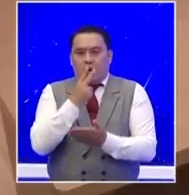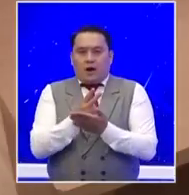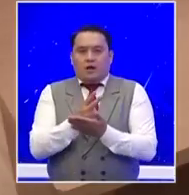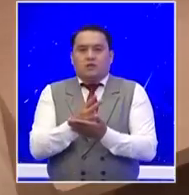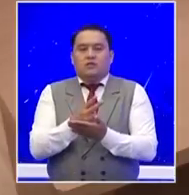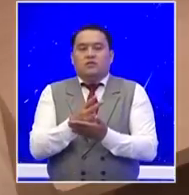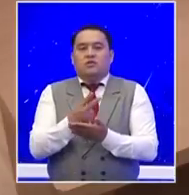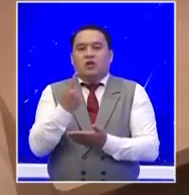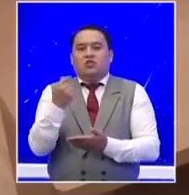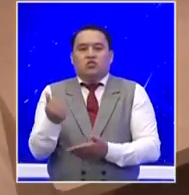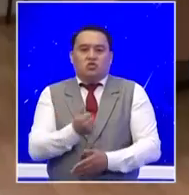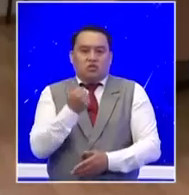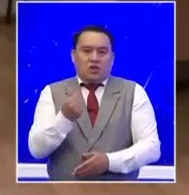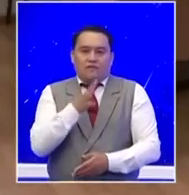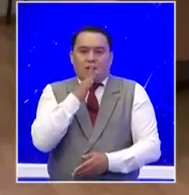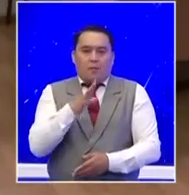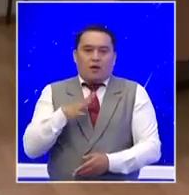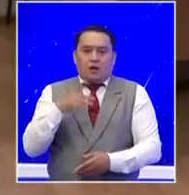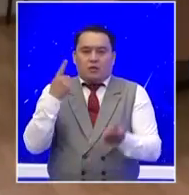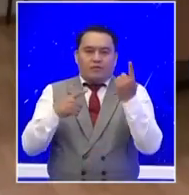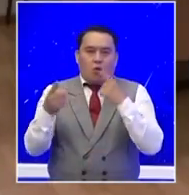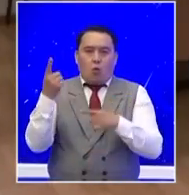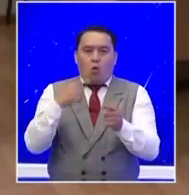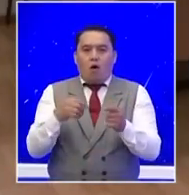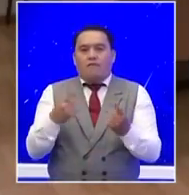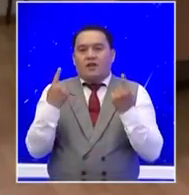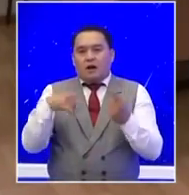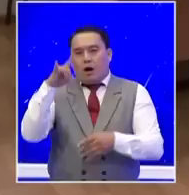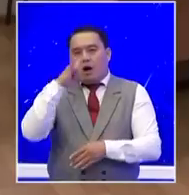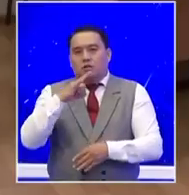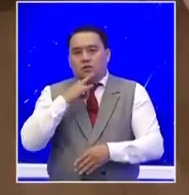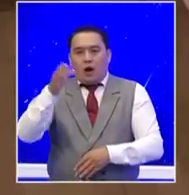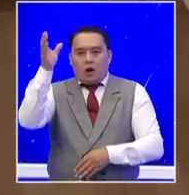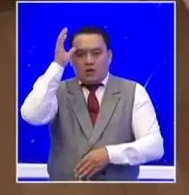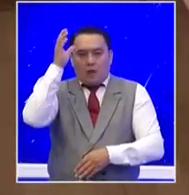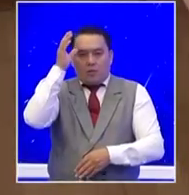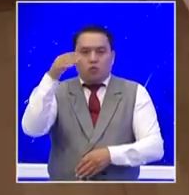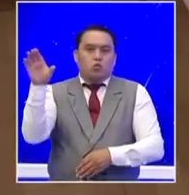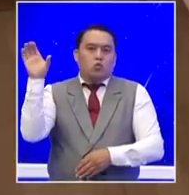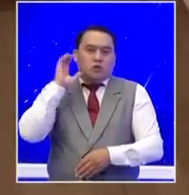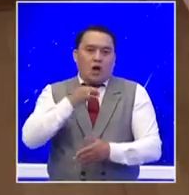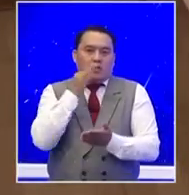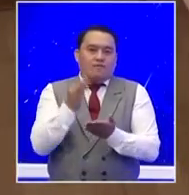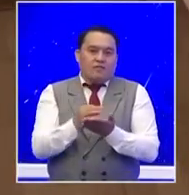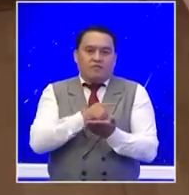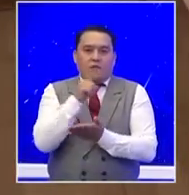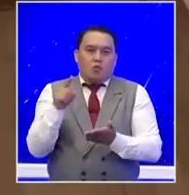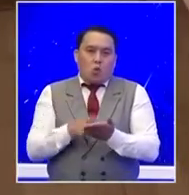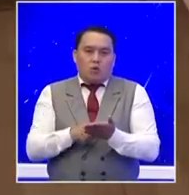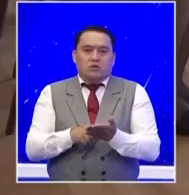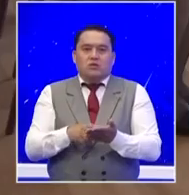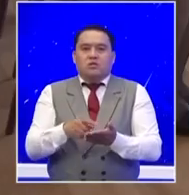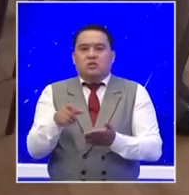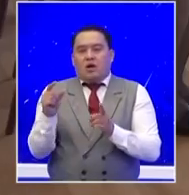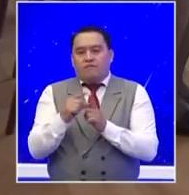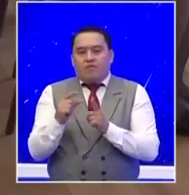Трансляция длилась почти час. За это время поклонники творчества великого казахского акына и просветителя услышали ответы на такие вопросы, как